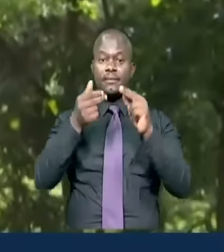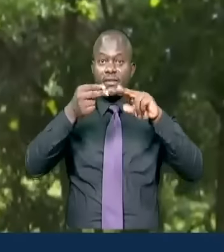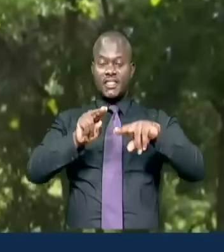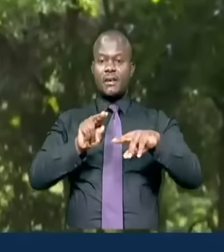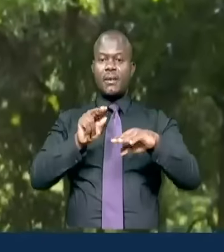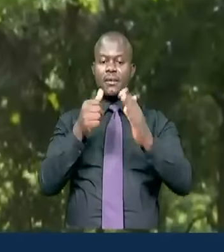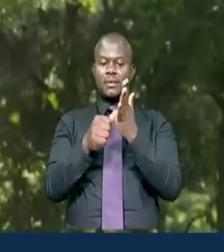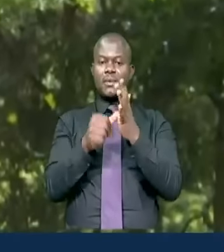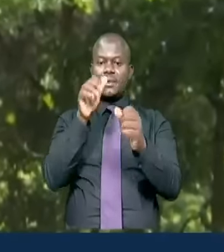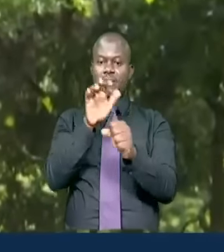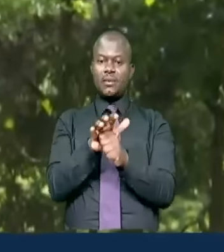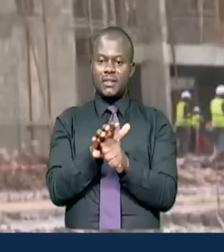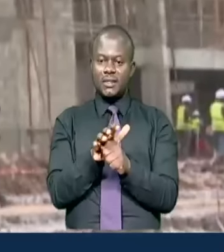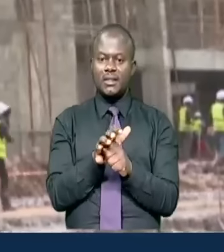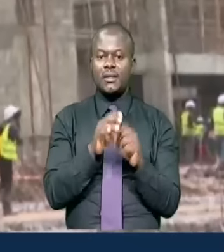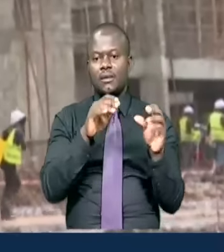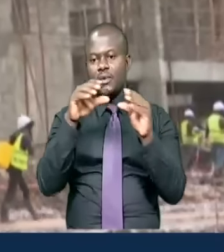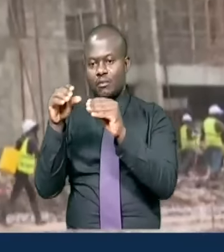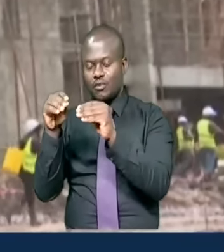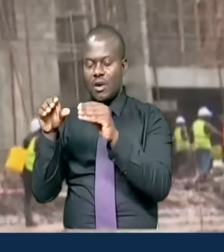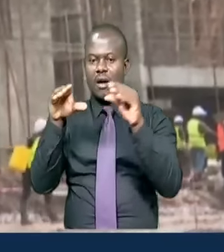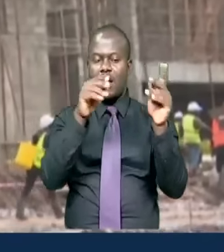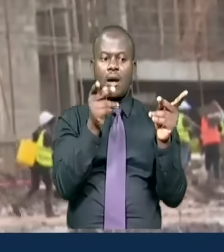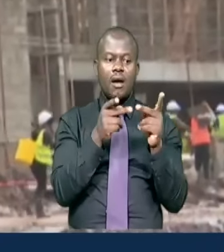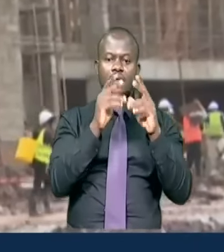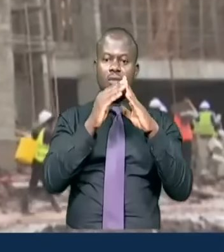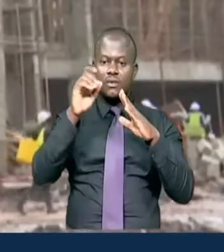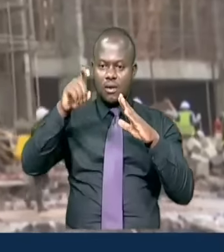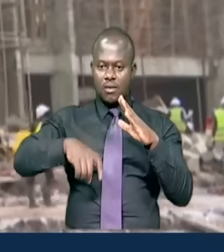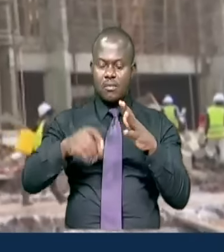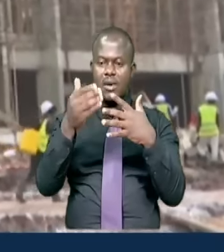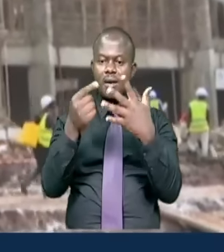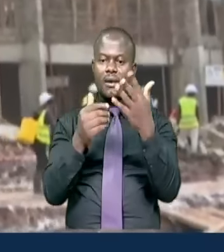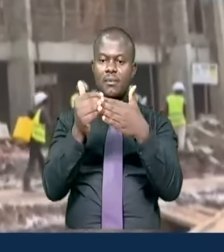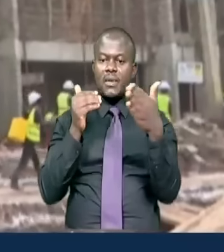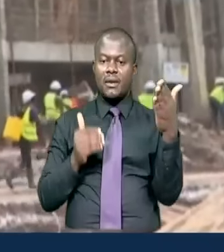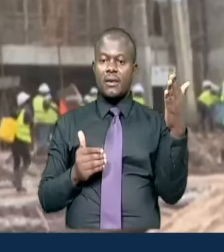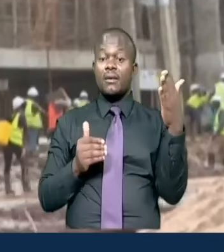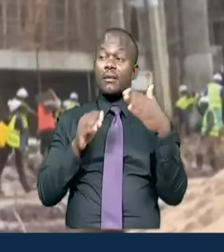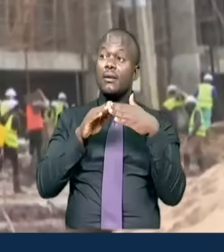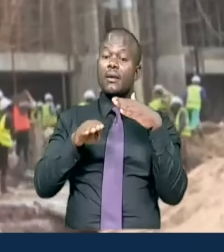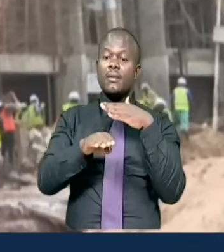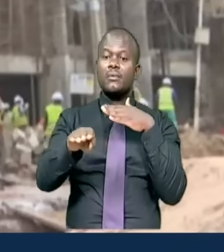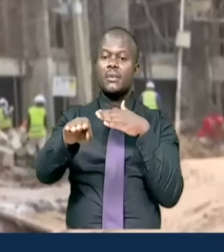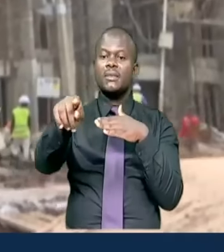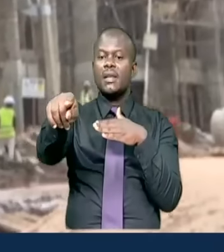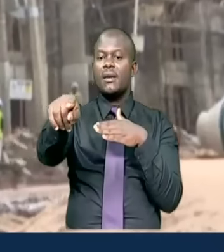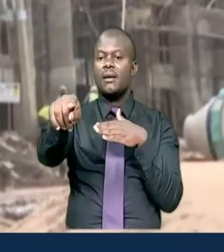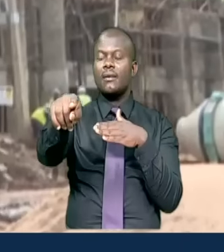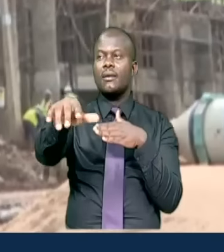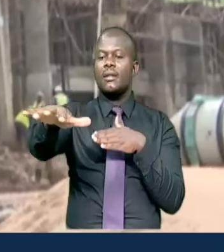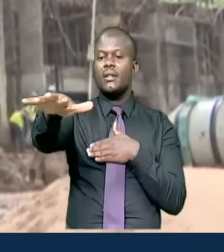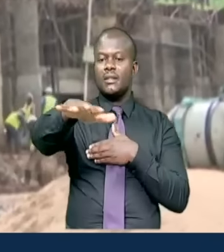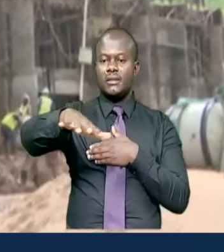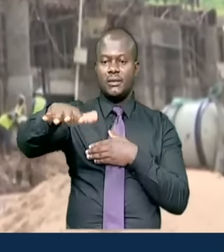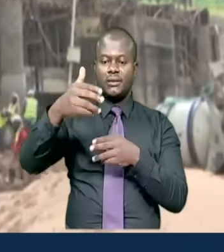byinshi kugenda twimura aho inzu yagombaga kujya mbere yari munsi ya zira